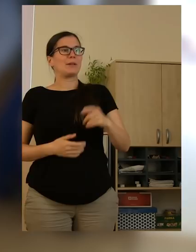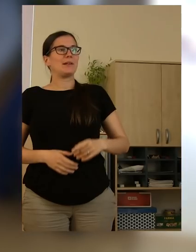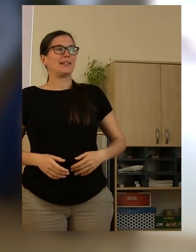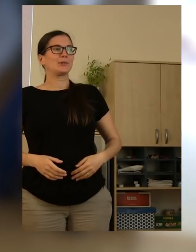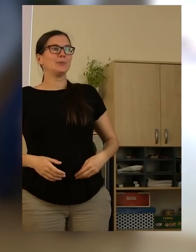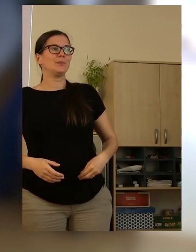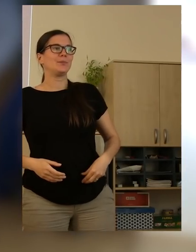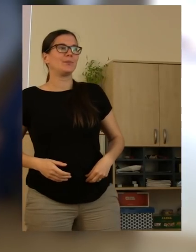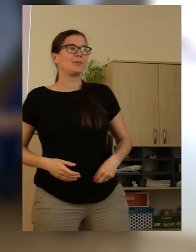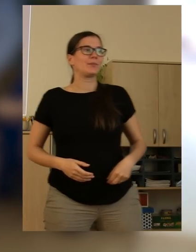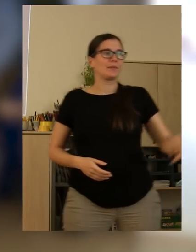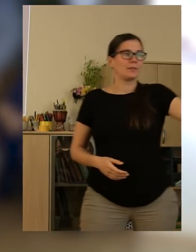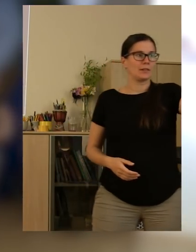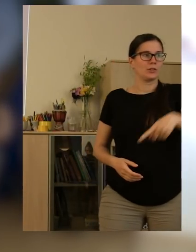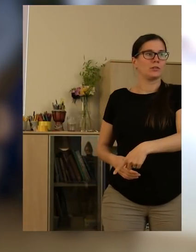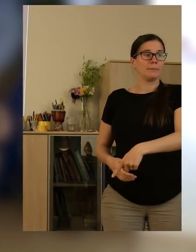bych měl otázku.